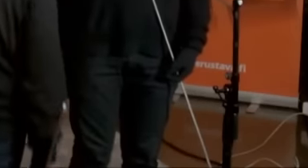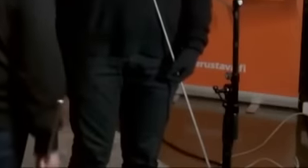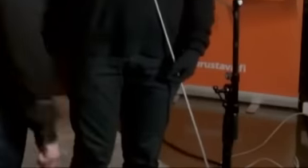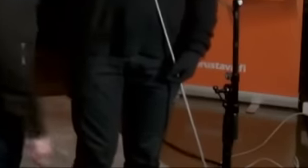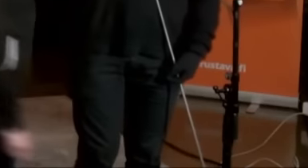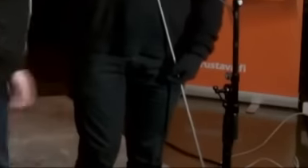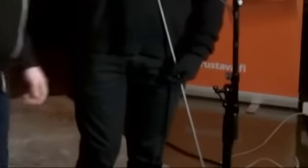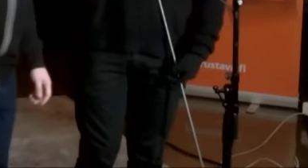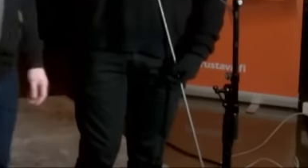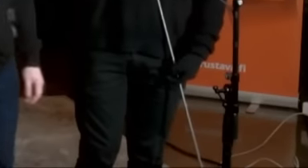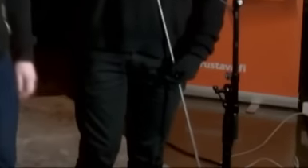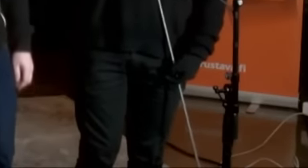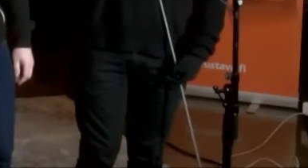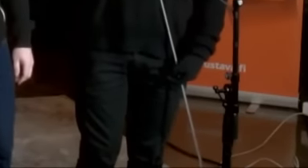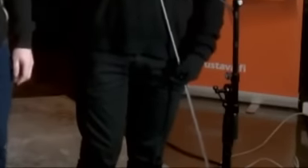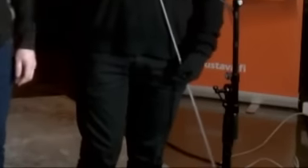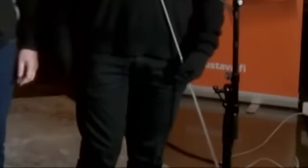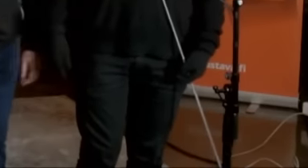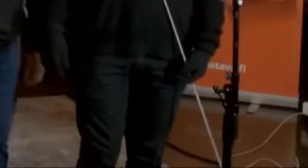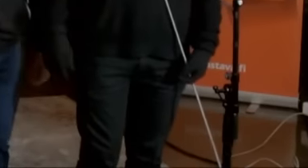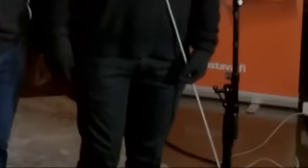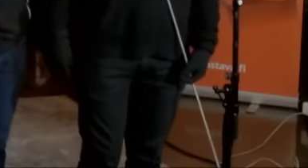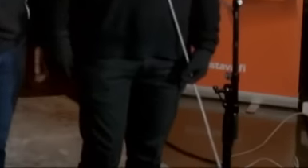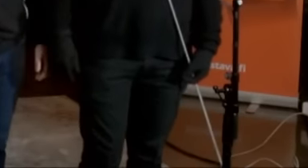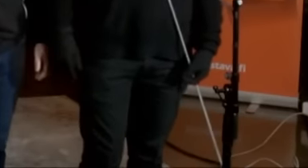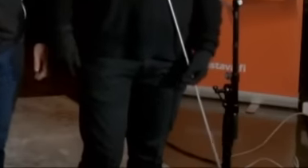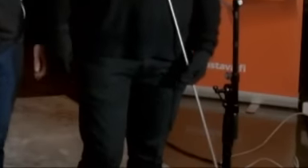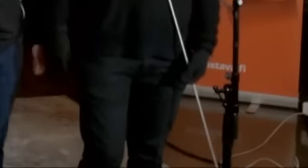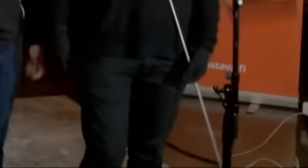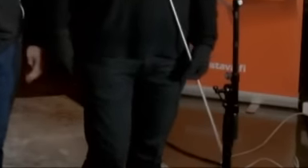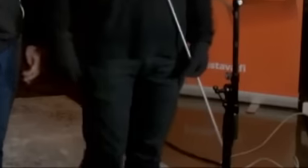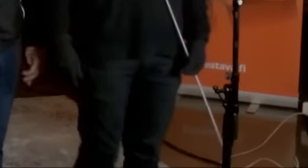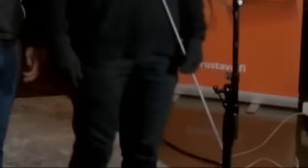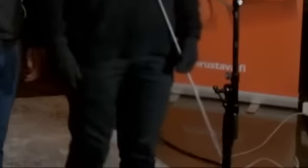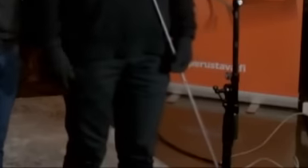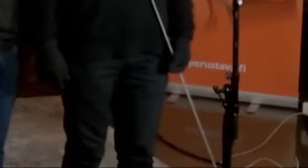Ja tässä on Herodes Joosef.